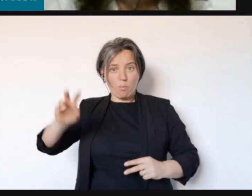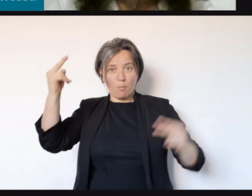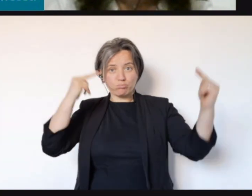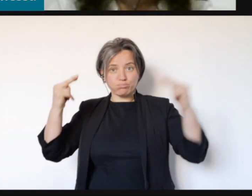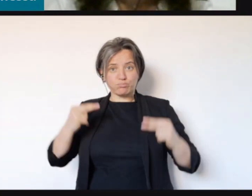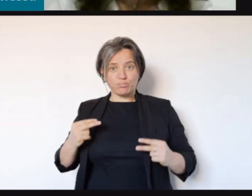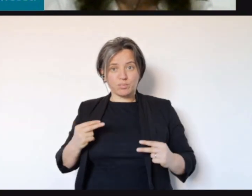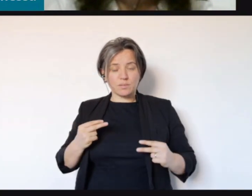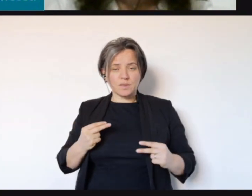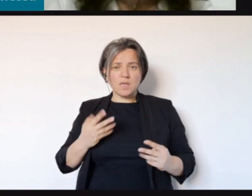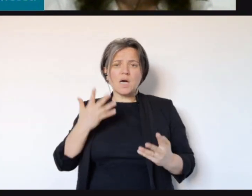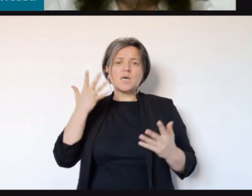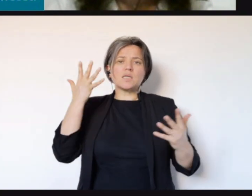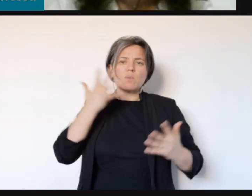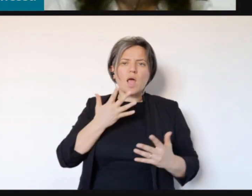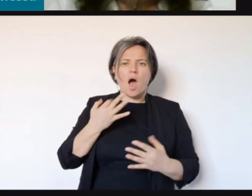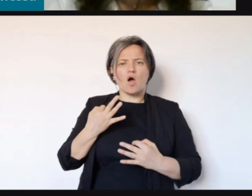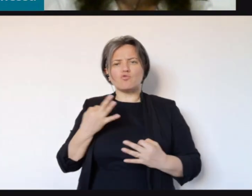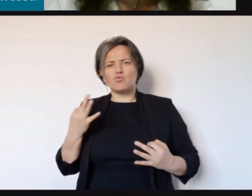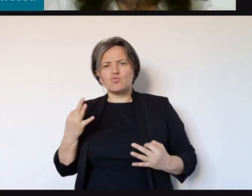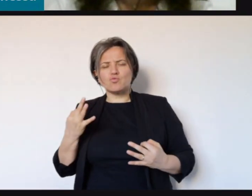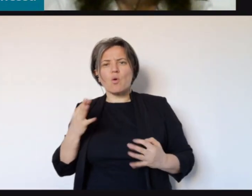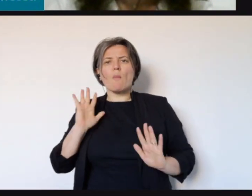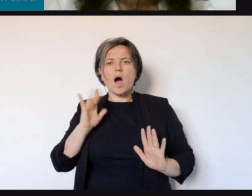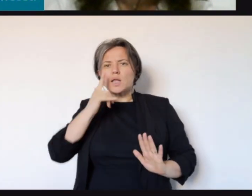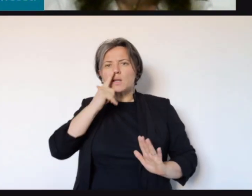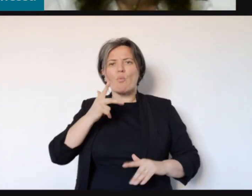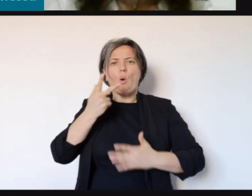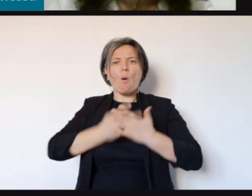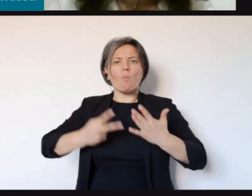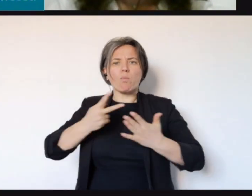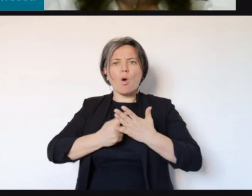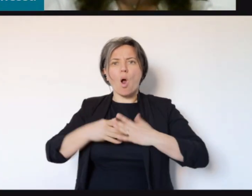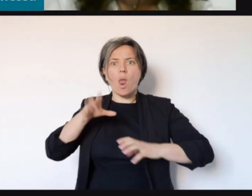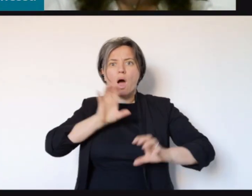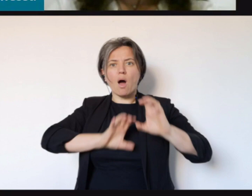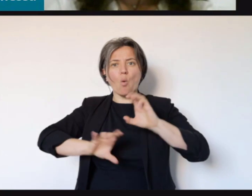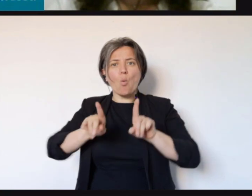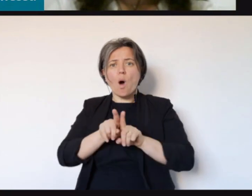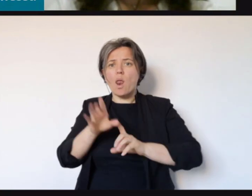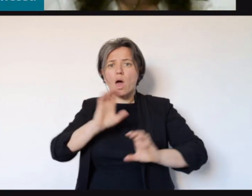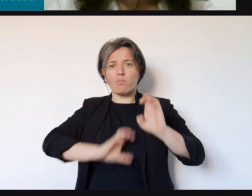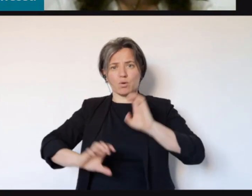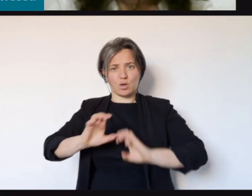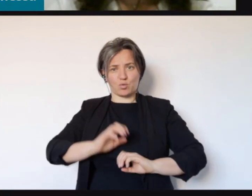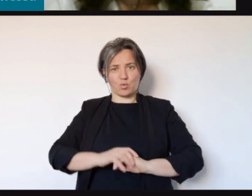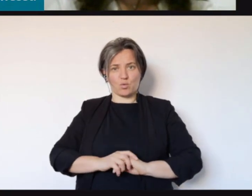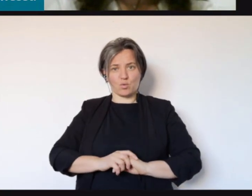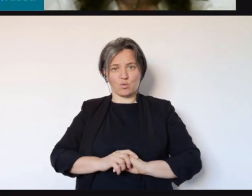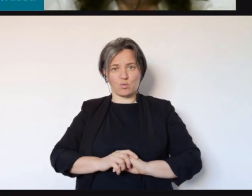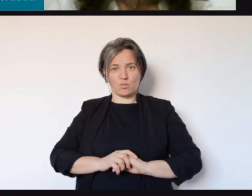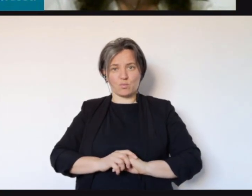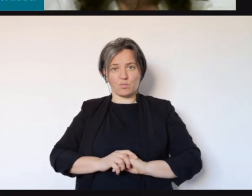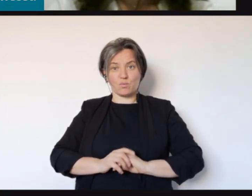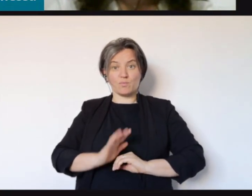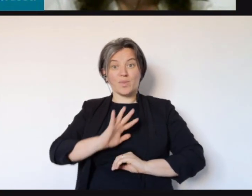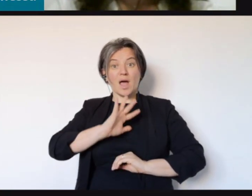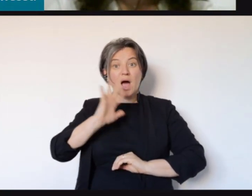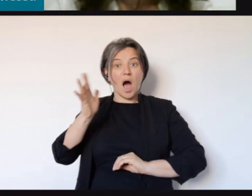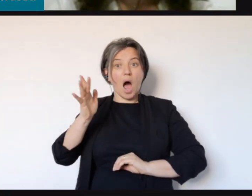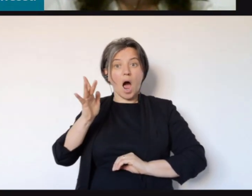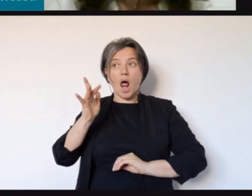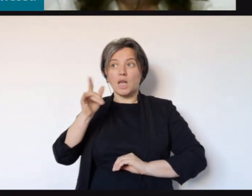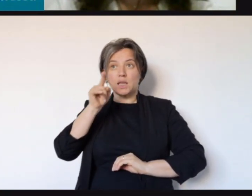sbagliando e facendo cose più o meno corrette, però è stato il laboratorio iniziale. Se gli altri